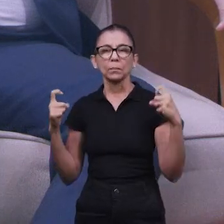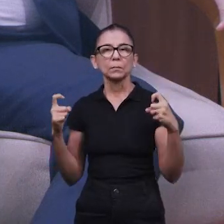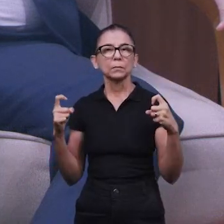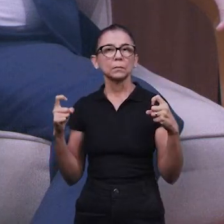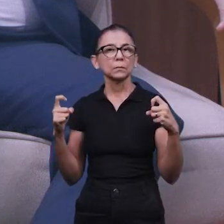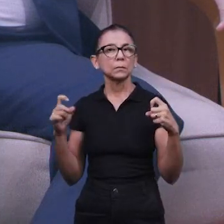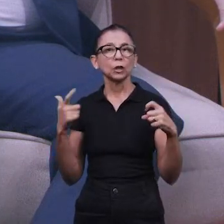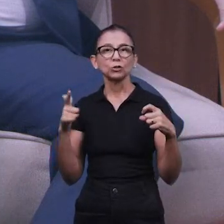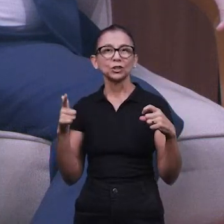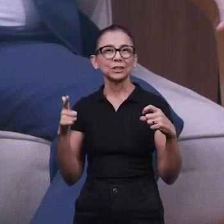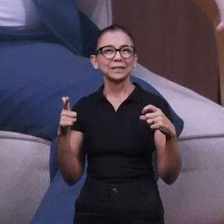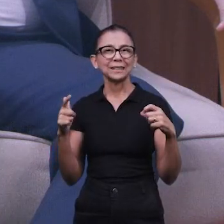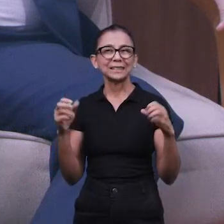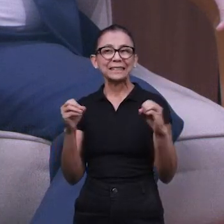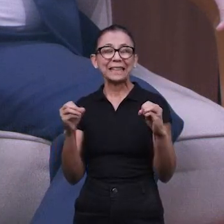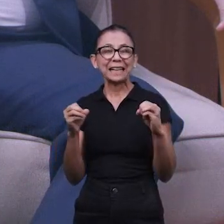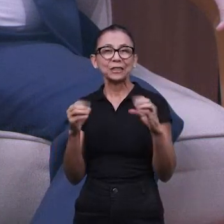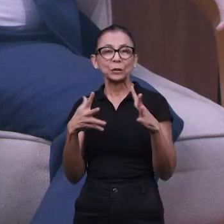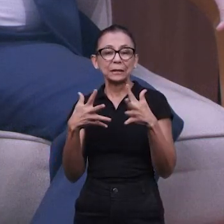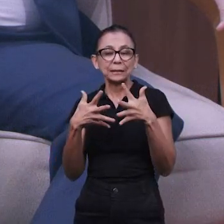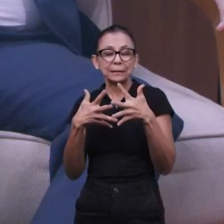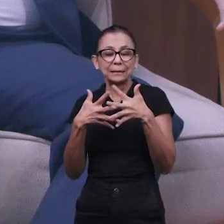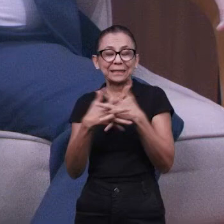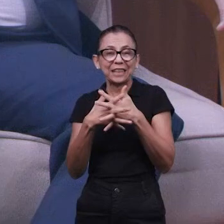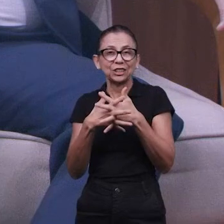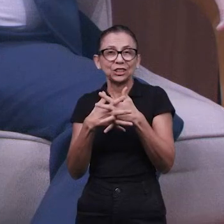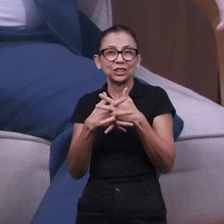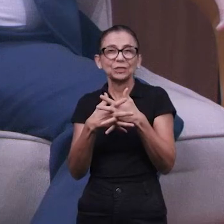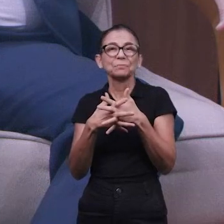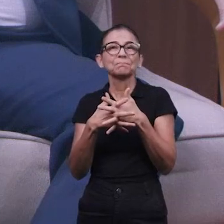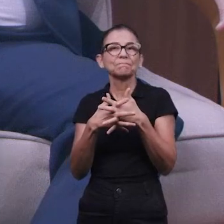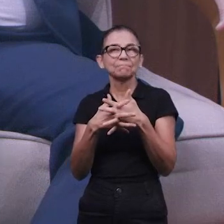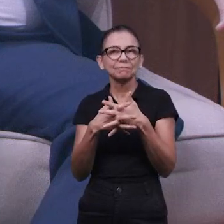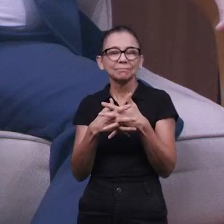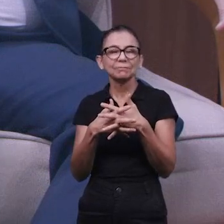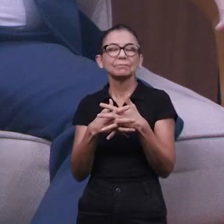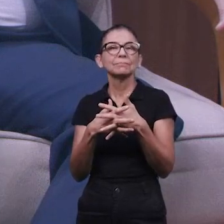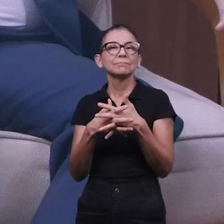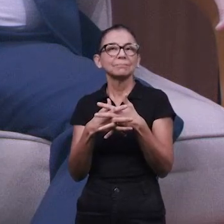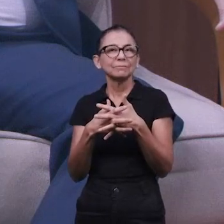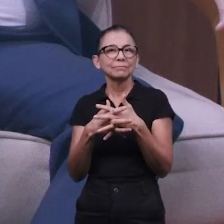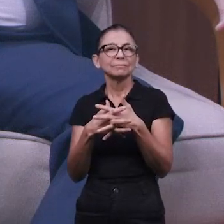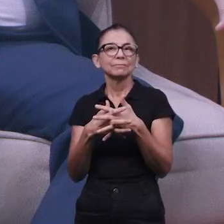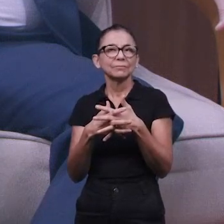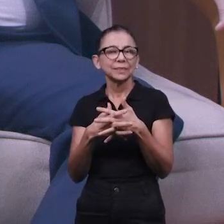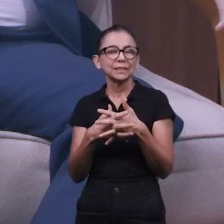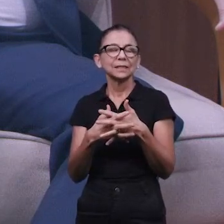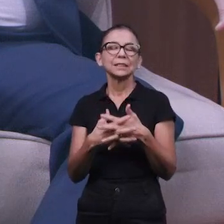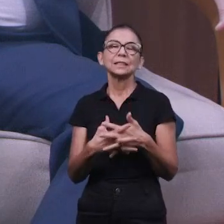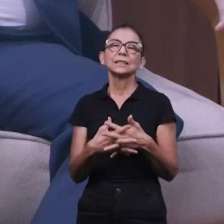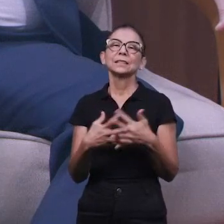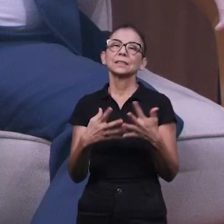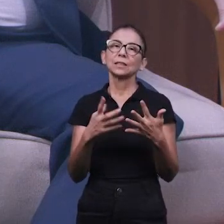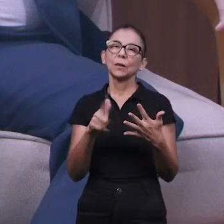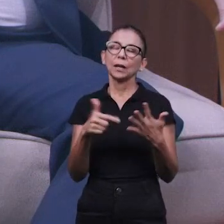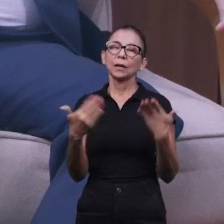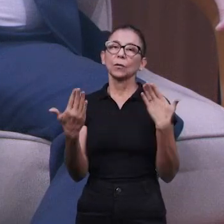tout était emboîté parfaitement. Parce que le Saint-Esprit aussi, il est comme